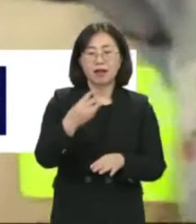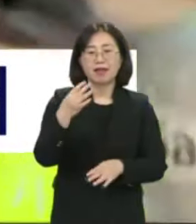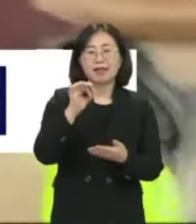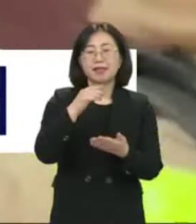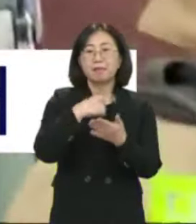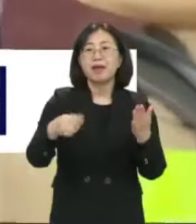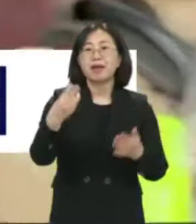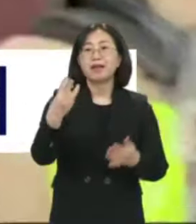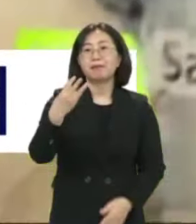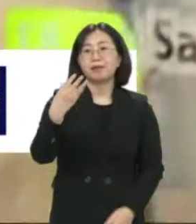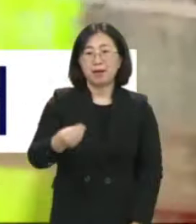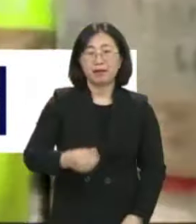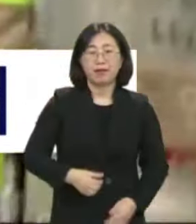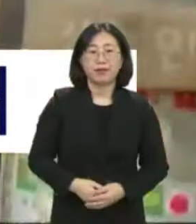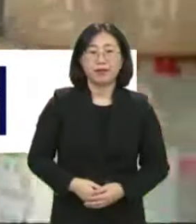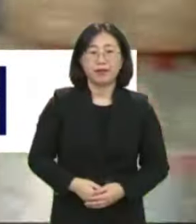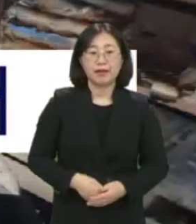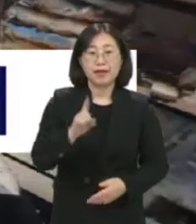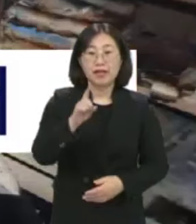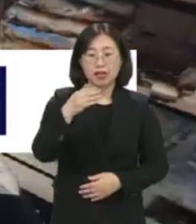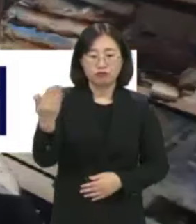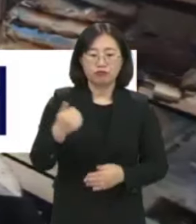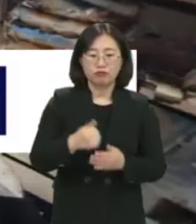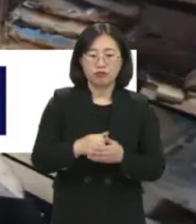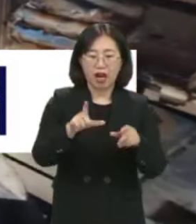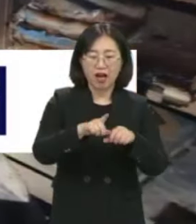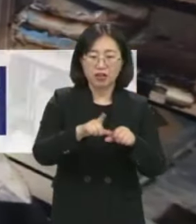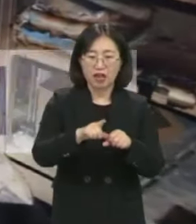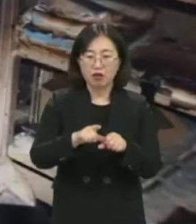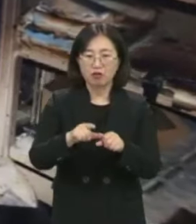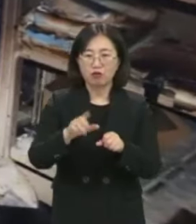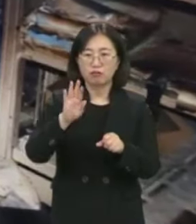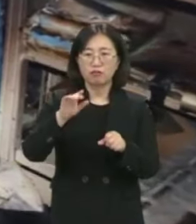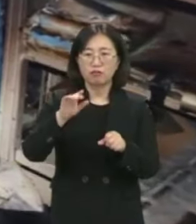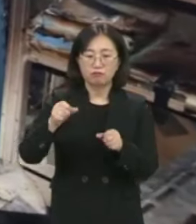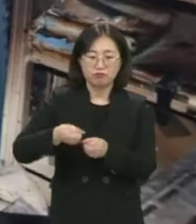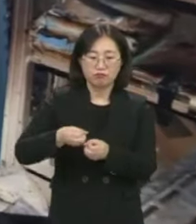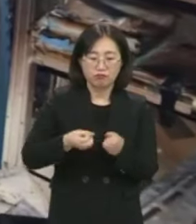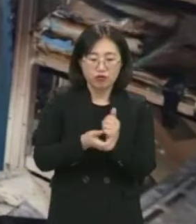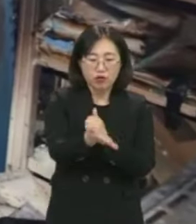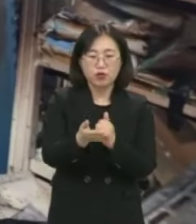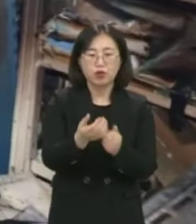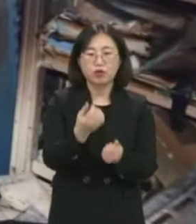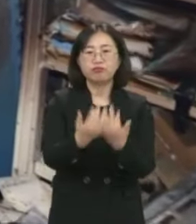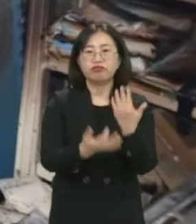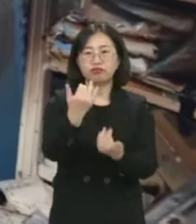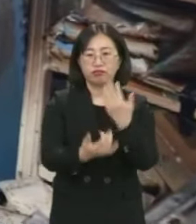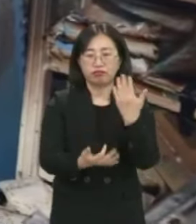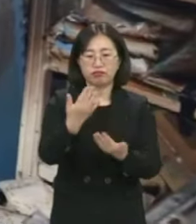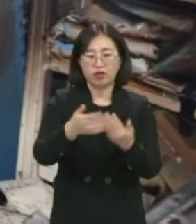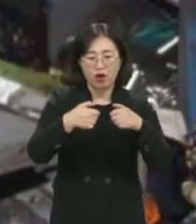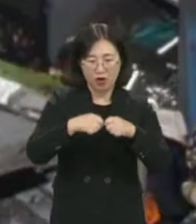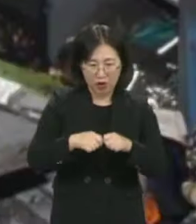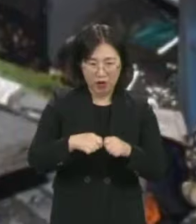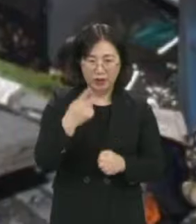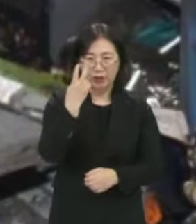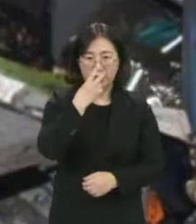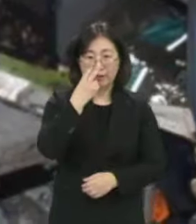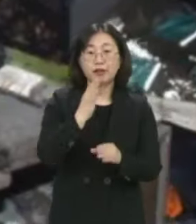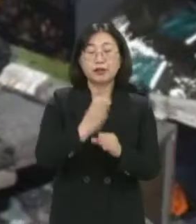재산 피해가 발생했습니다 소방 당국은 가스 날로 부탄 가스 누출로 인해 불이 난 것으로 보고 정확한 화재